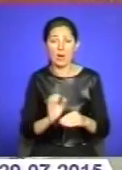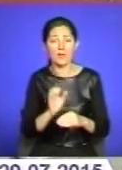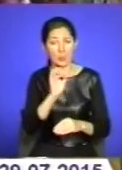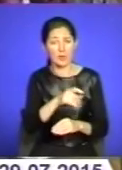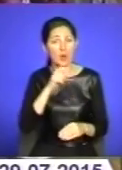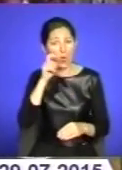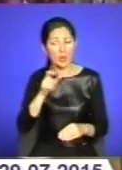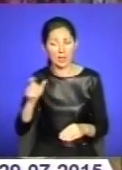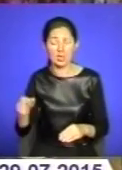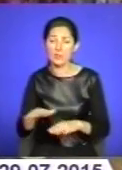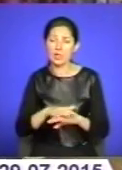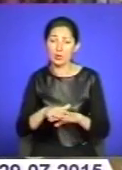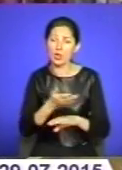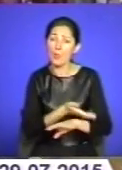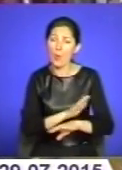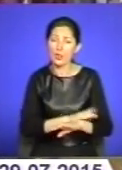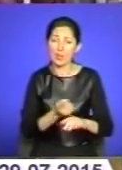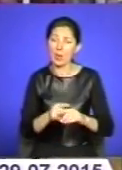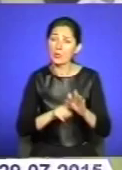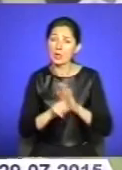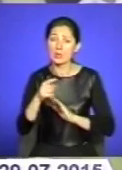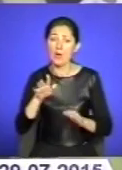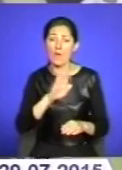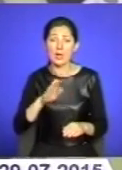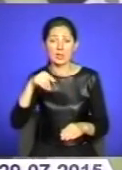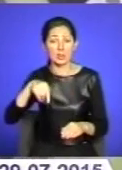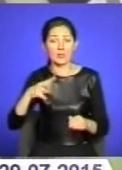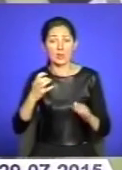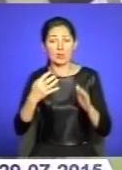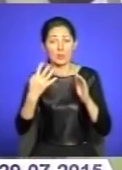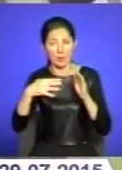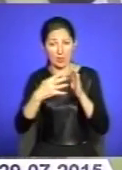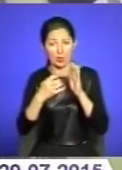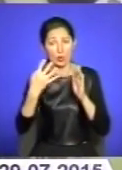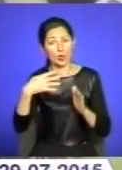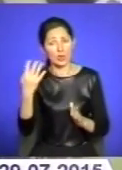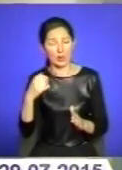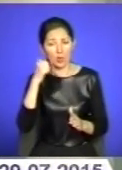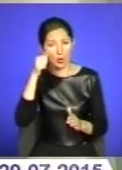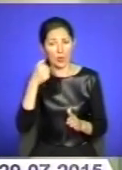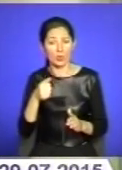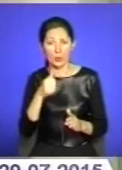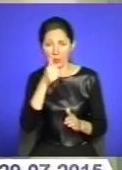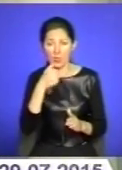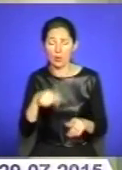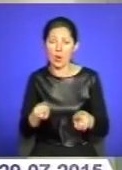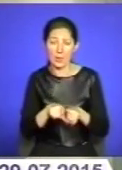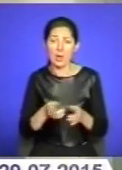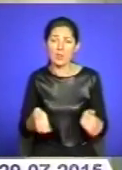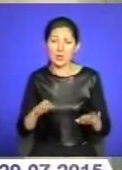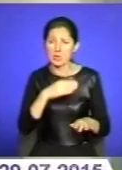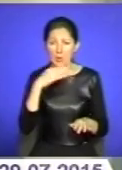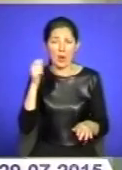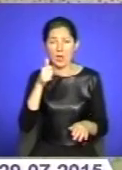вересні 1944-го. Однак 70 років по тому ще залишається багато білих плям з трагічного періоду нашої